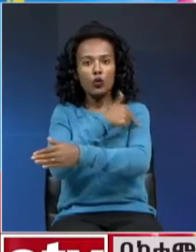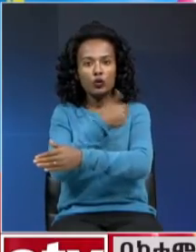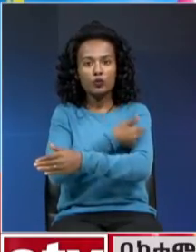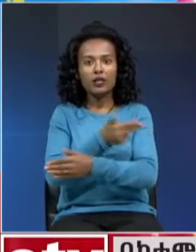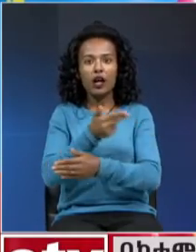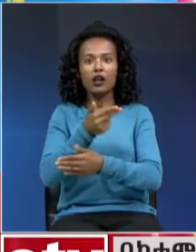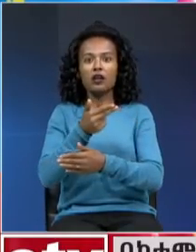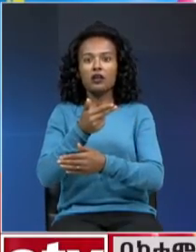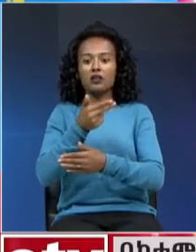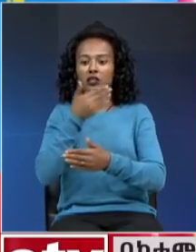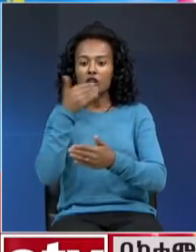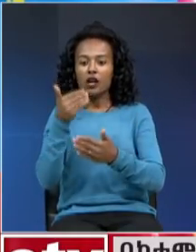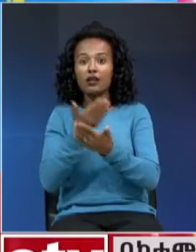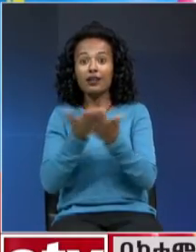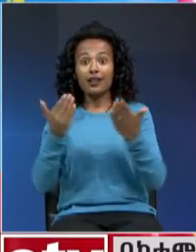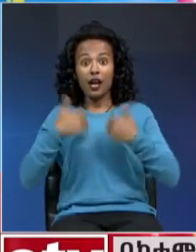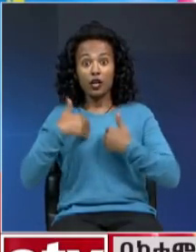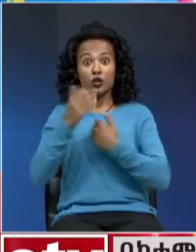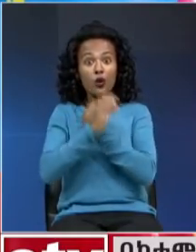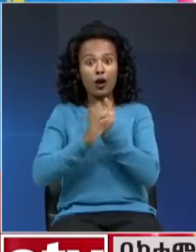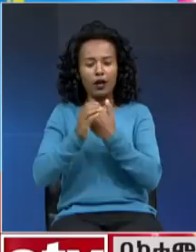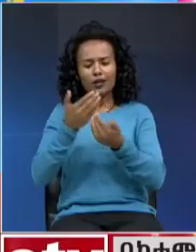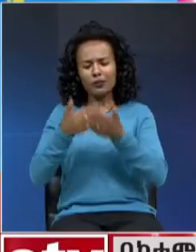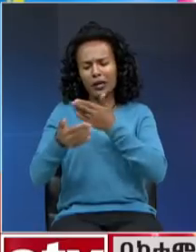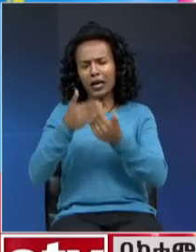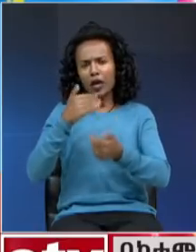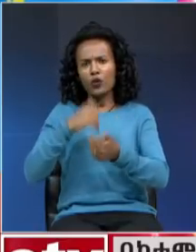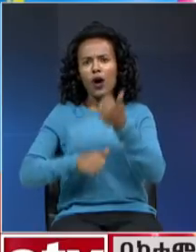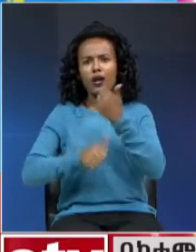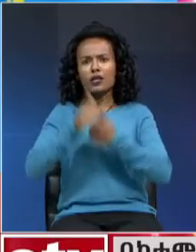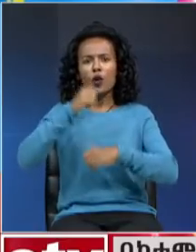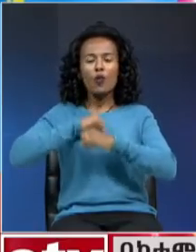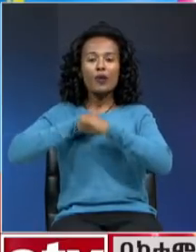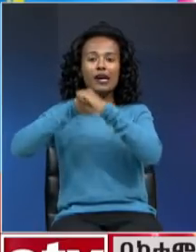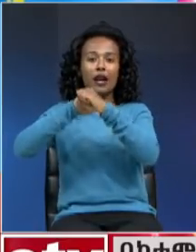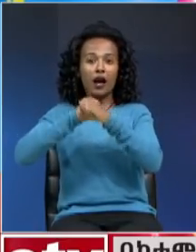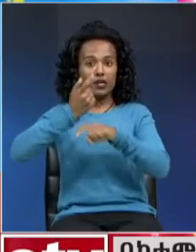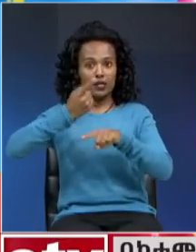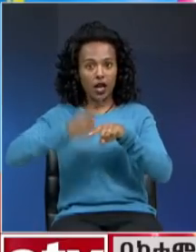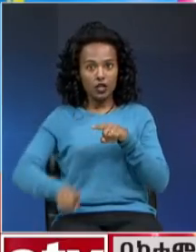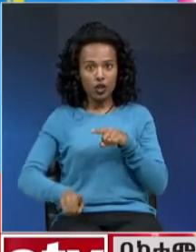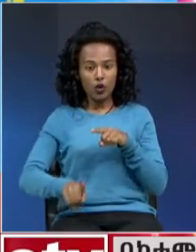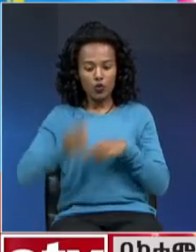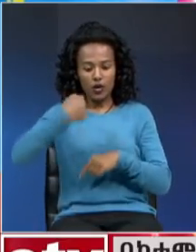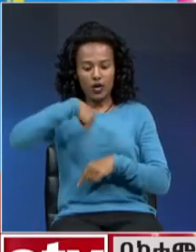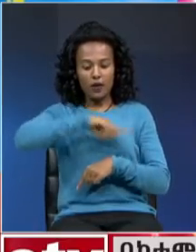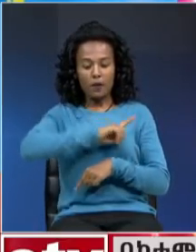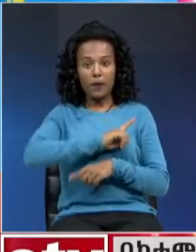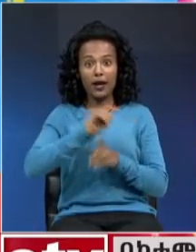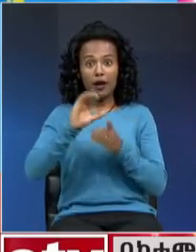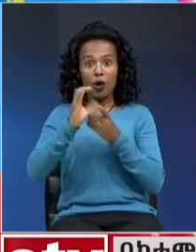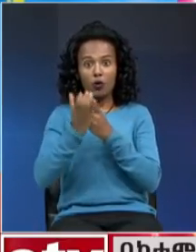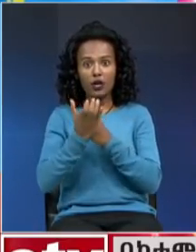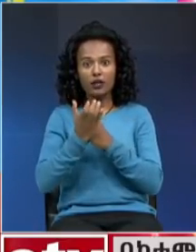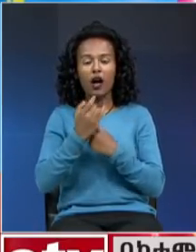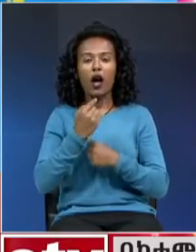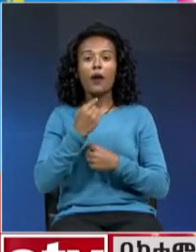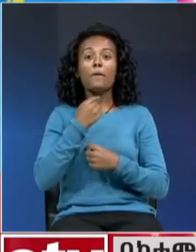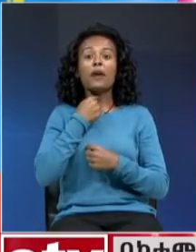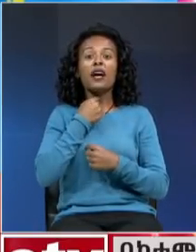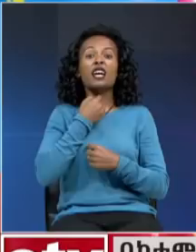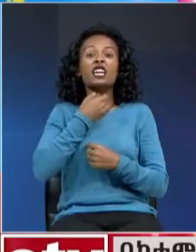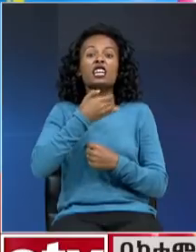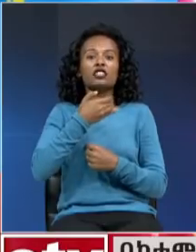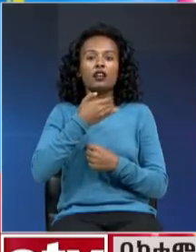አቅም ያላቸው ሀገራት በቀላሉ አደጋውን መከላከል ስላልቻሉ በእኛ ሁኔታ በእንቅርት ላይ